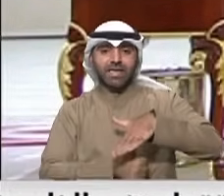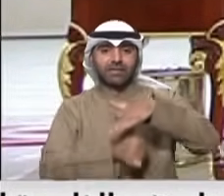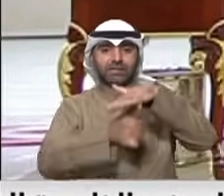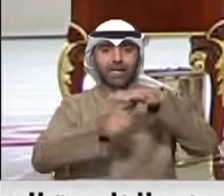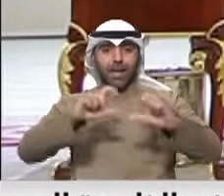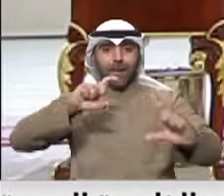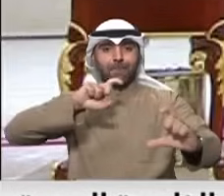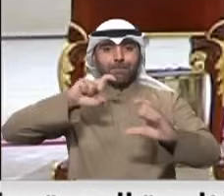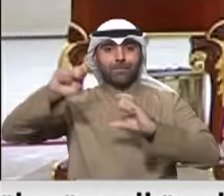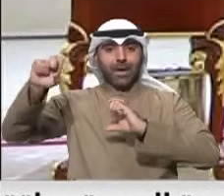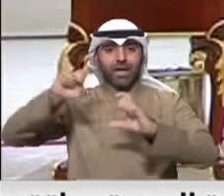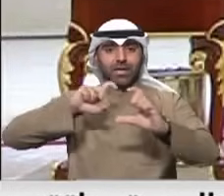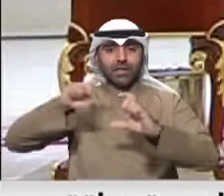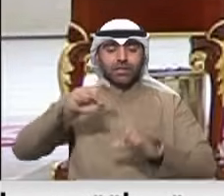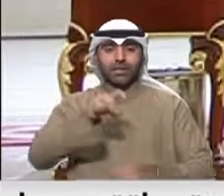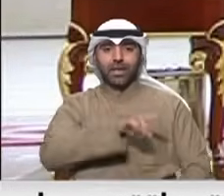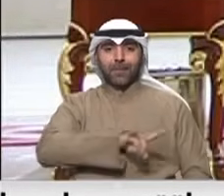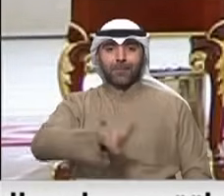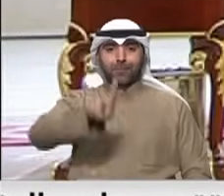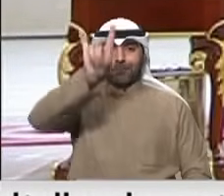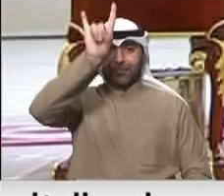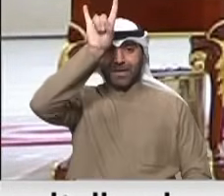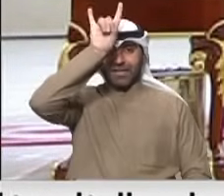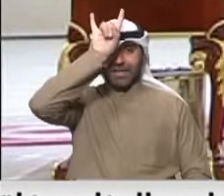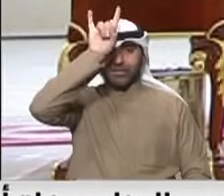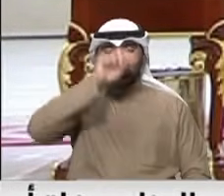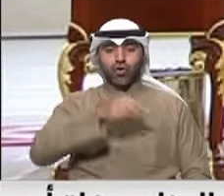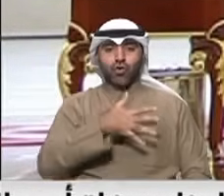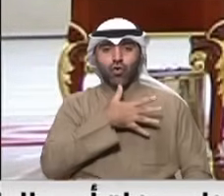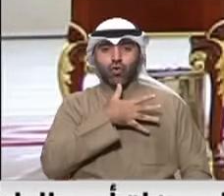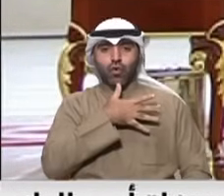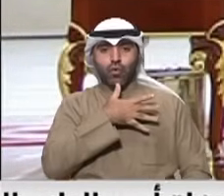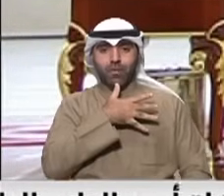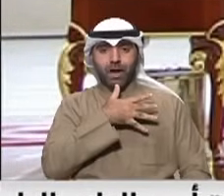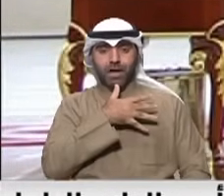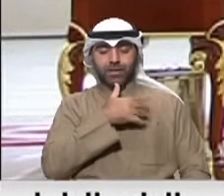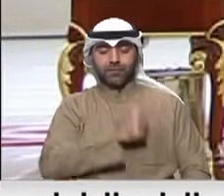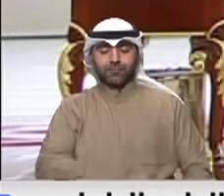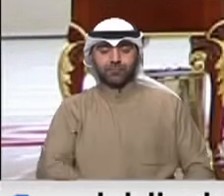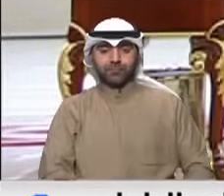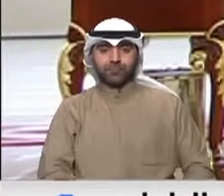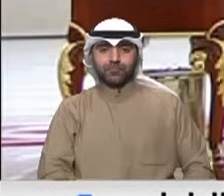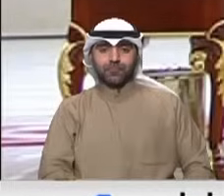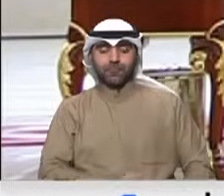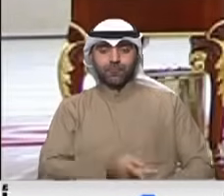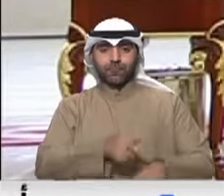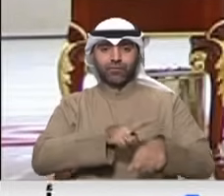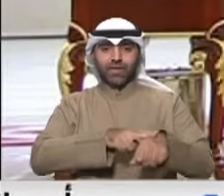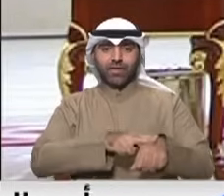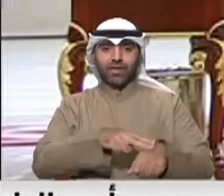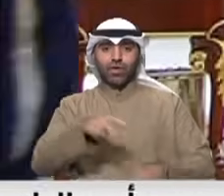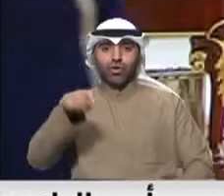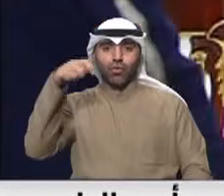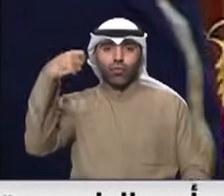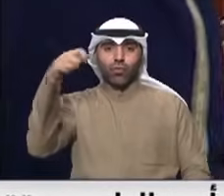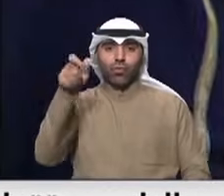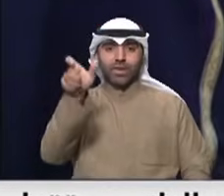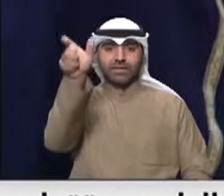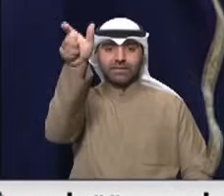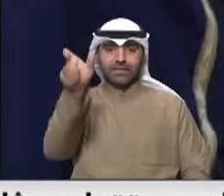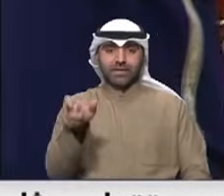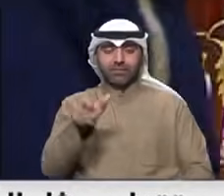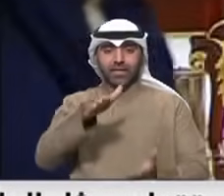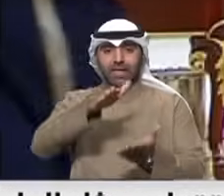ديوان البلاط السلطاني السيد خالد بن هلال البوسعيدي ومعالي وزير المكتب السلطاني الفريق